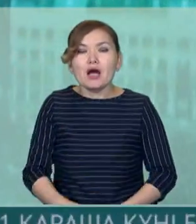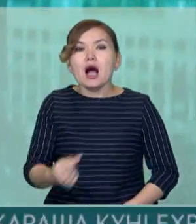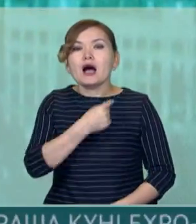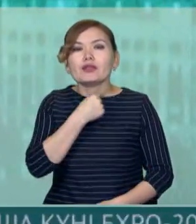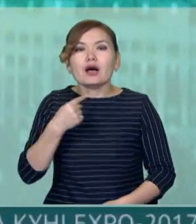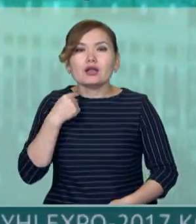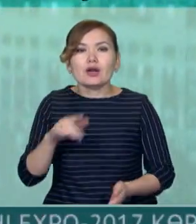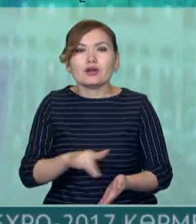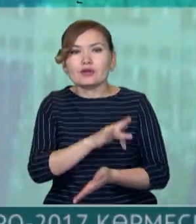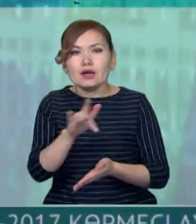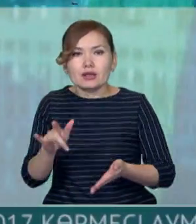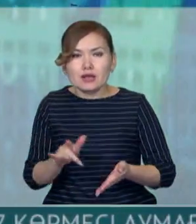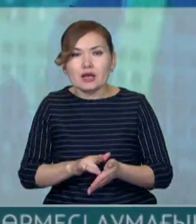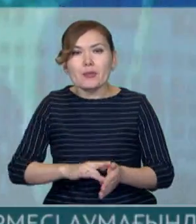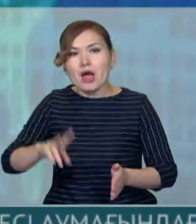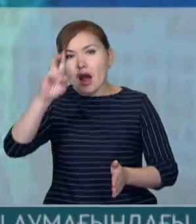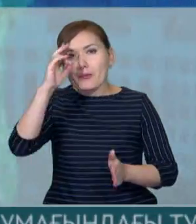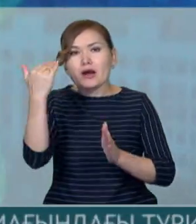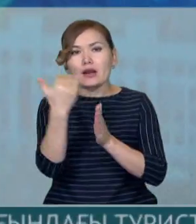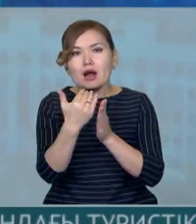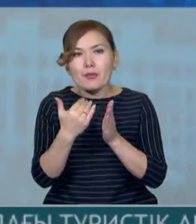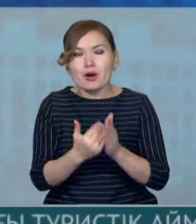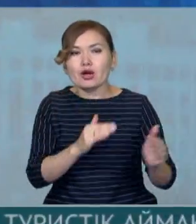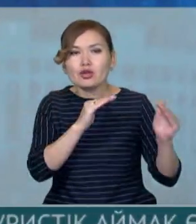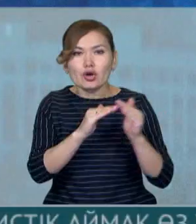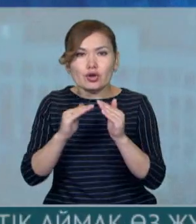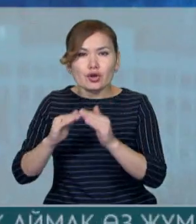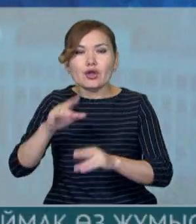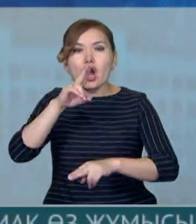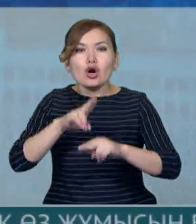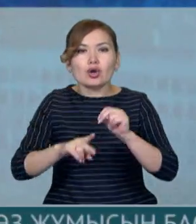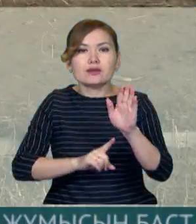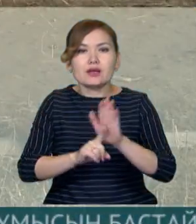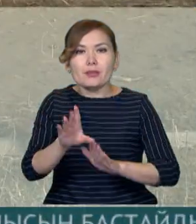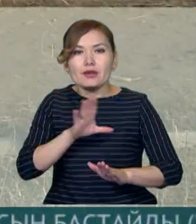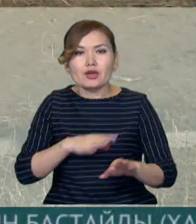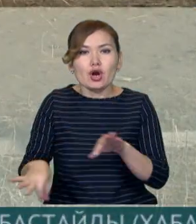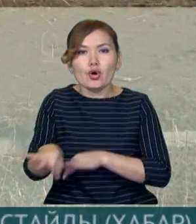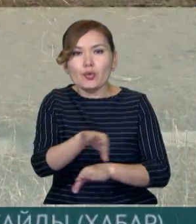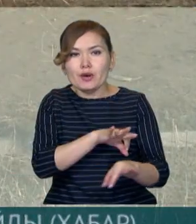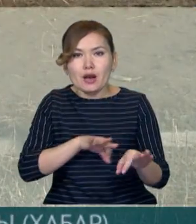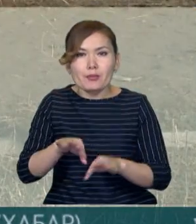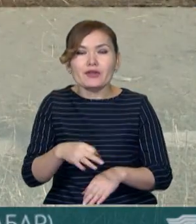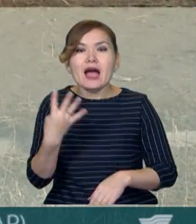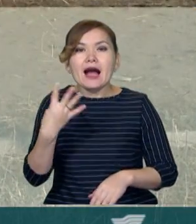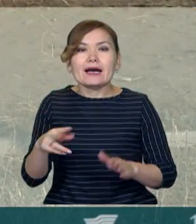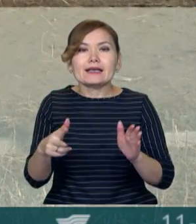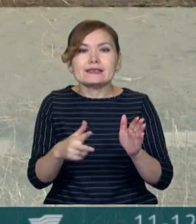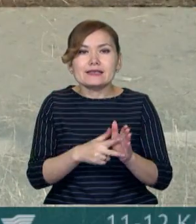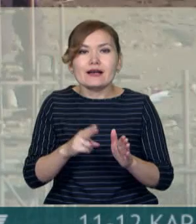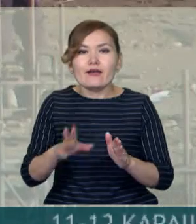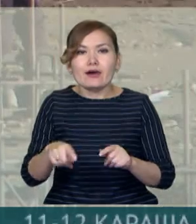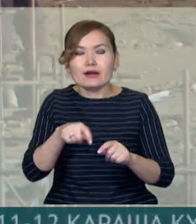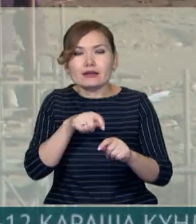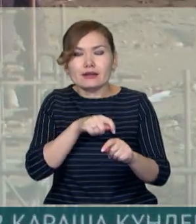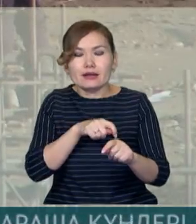Талдықорғанда нұрлы жер бағдарламасы бойынша салынатын коттеджді қалашықтың құрылысы басталды. Пилоттық жобаның алғашқы кезегінде 48 пәтерден